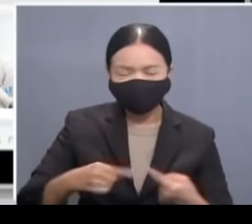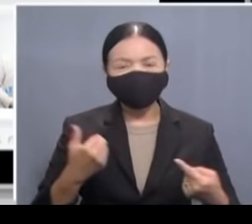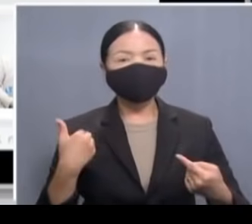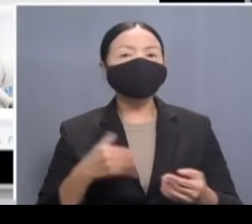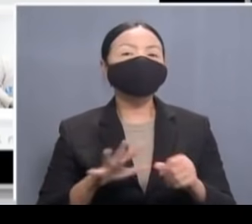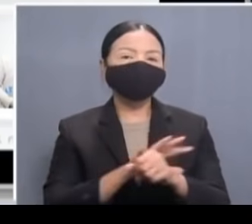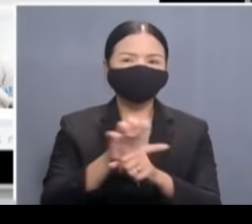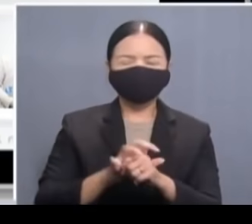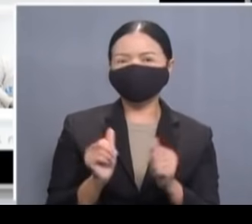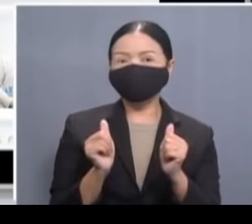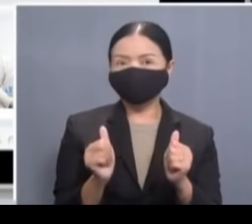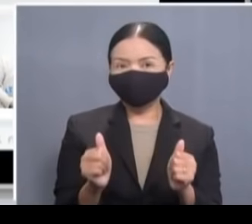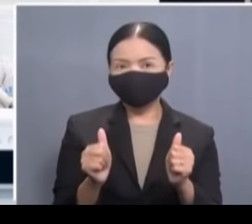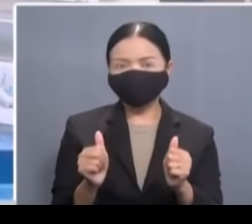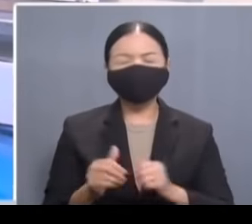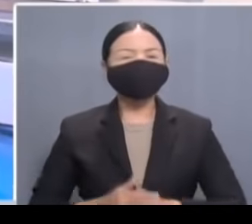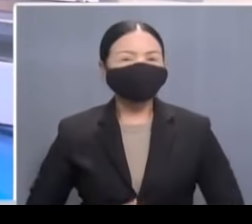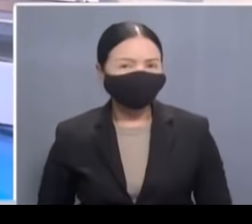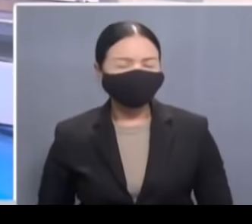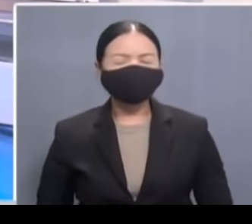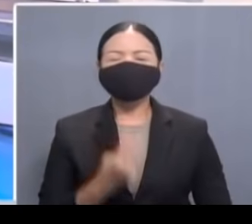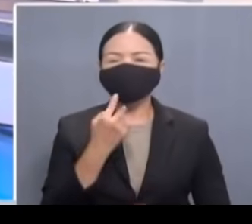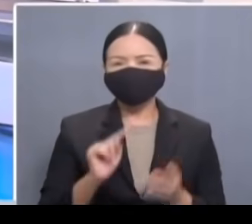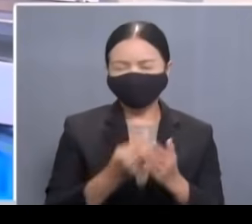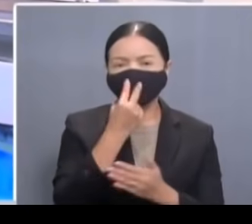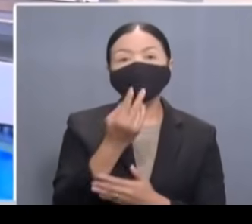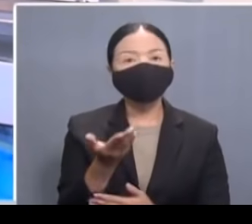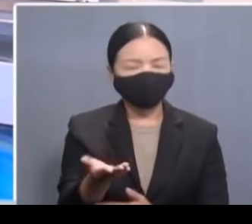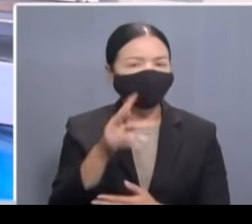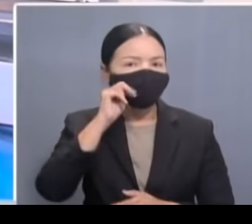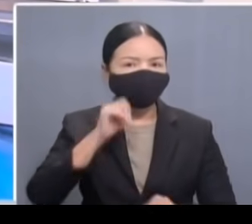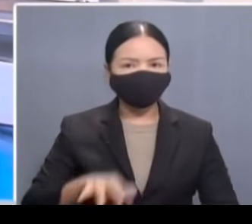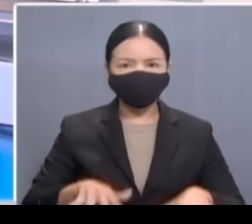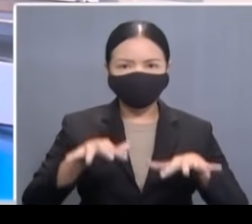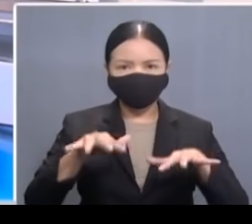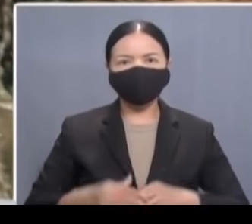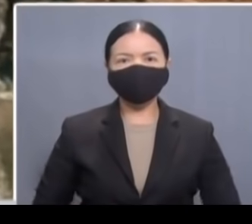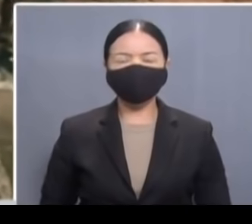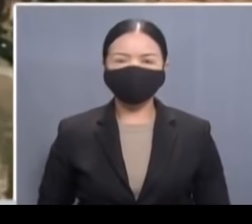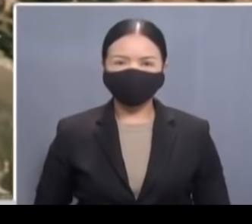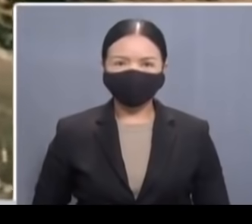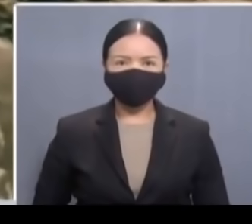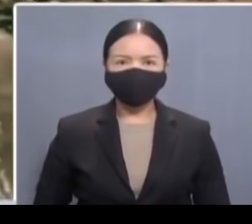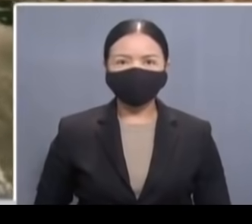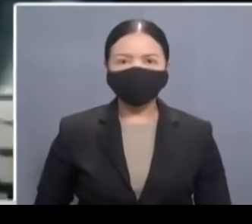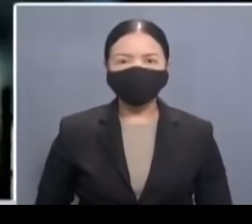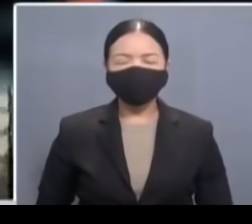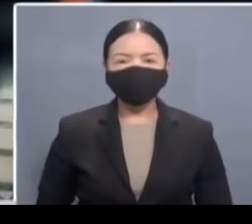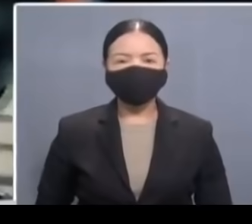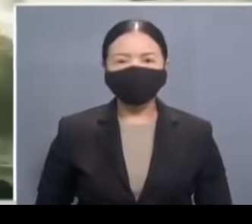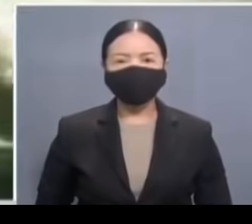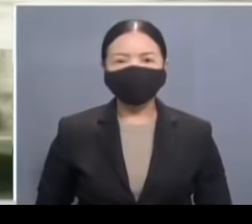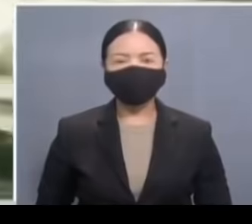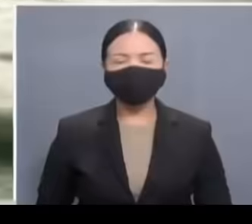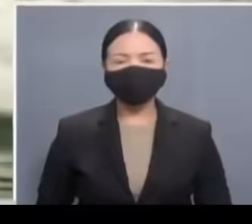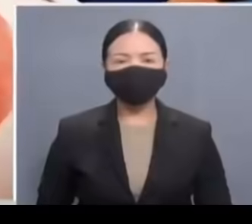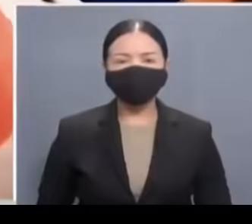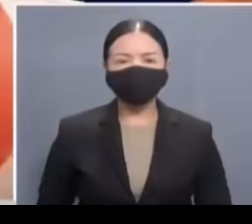ท่วมหรือผมโคบิตได้แต่ว่าช่วงแรกก็ติดตามสถานการณ์น้ำเป็นก่อนนะฮะโน้ท